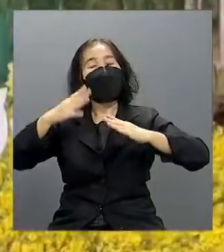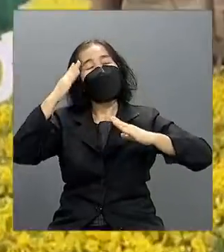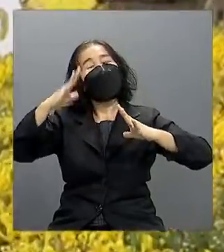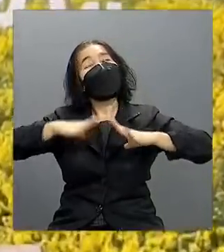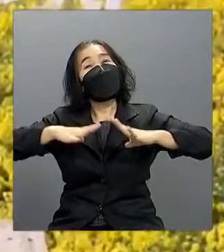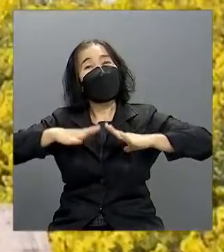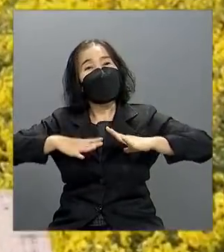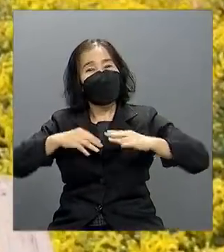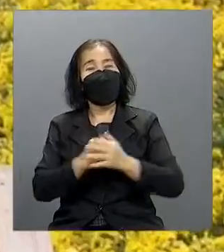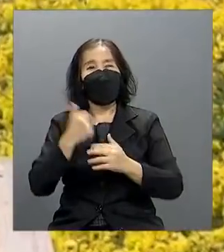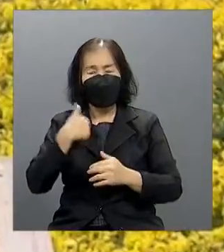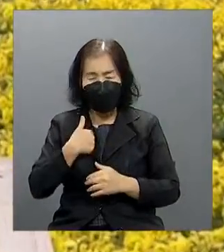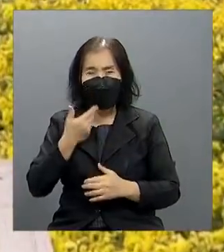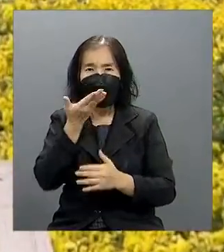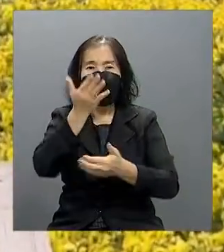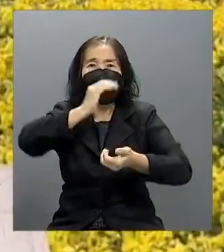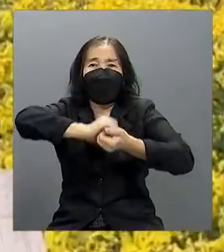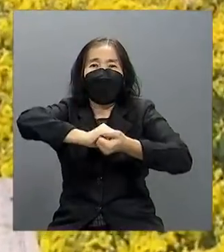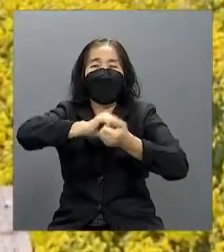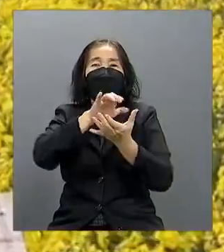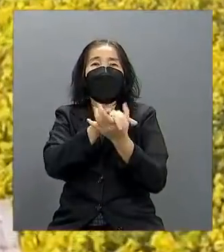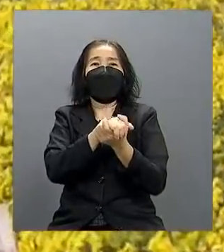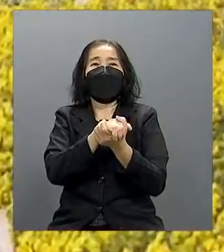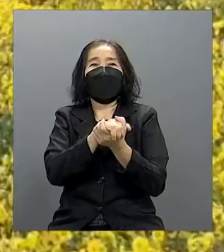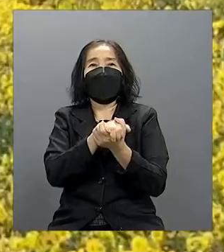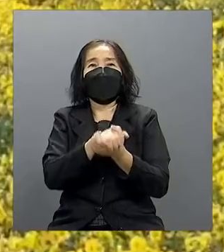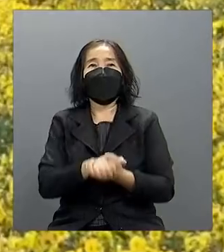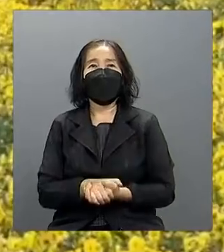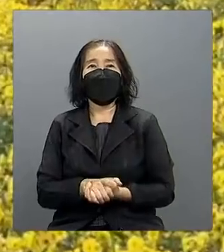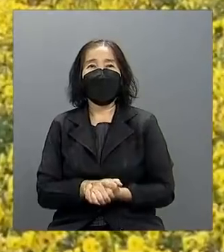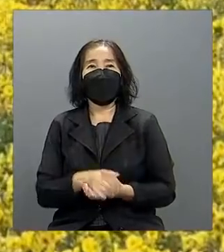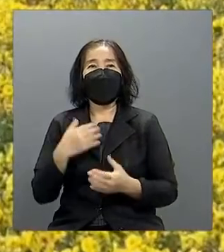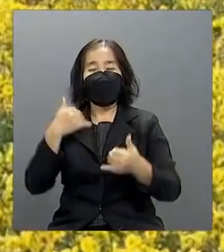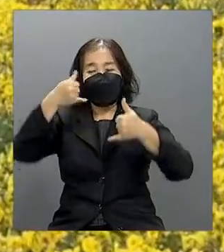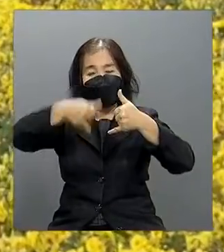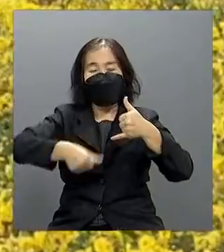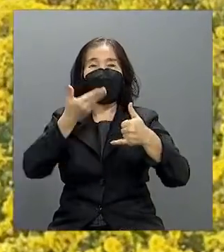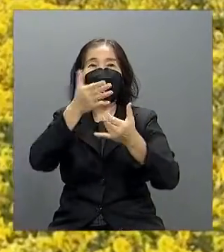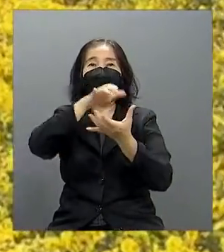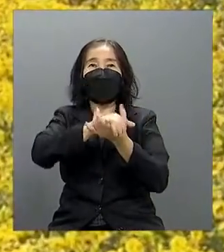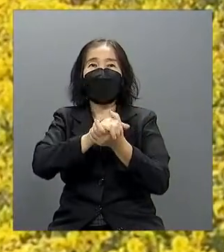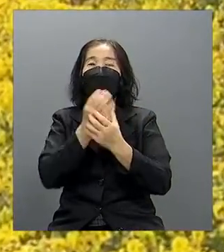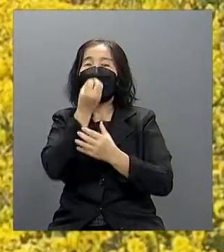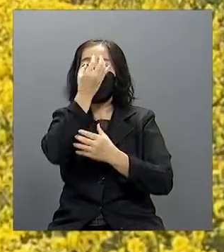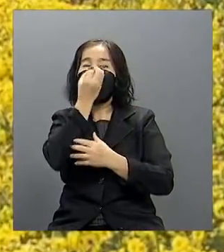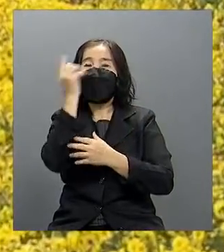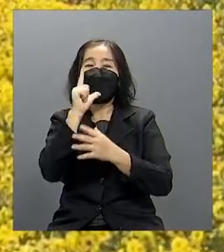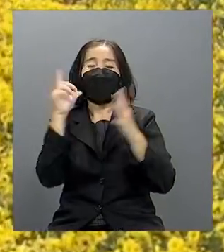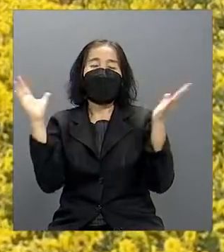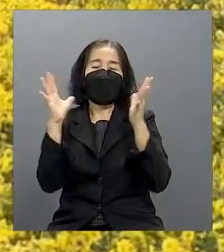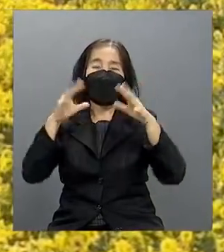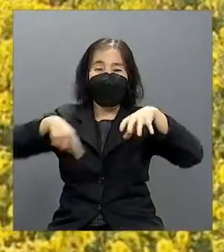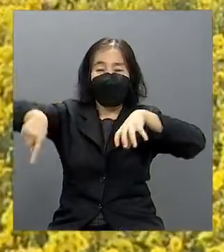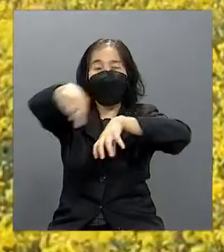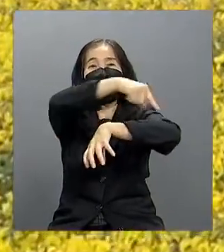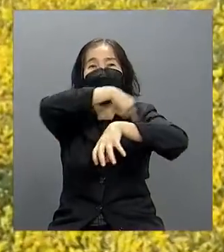งานที่นั่นนะฮะโอ้โหโรแมนติกมากเดียวสิคุกเข่าขอแต่งงานเนี่ยนะครับท่ามกลางดอกเก๊กฮวยที่บานสะพรั่งและท่ามกลางความยินดีของนักท่องเที่ยว